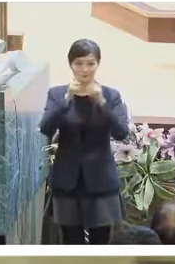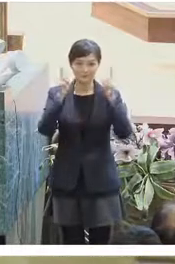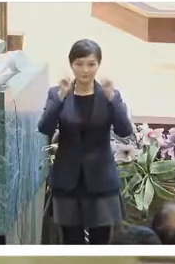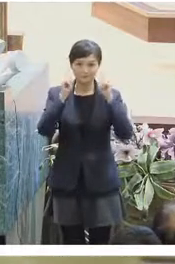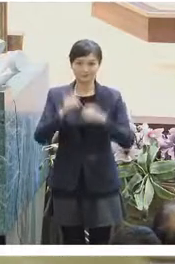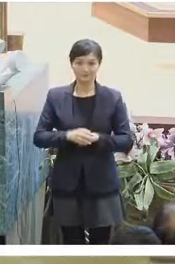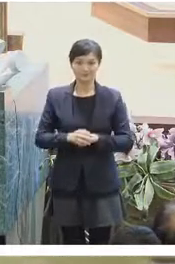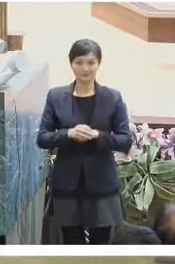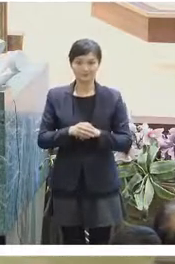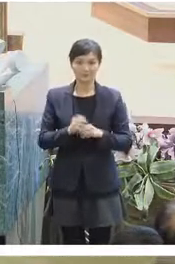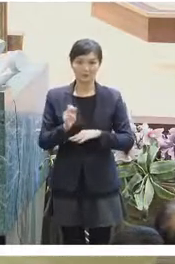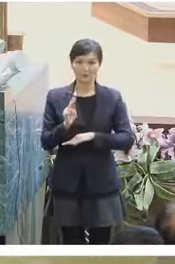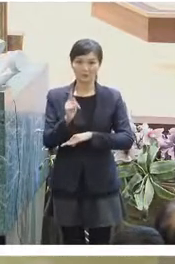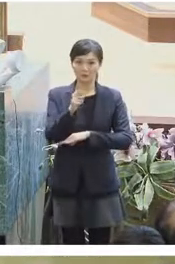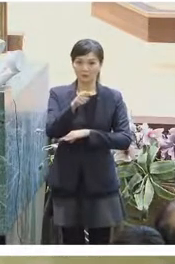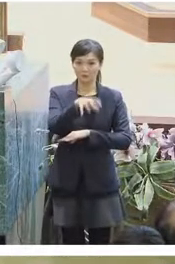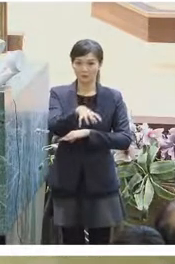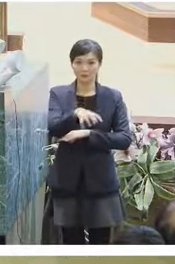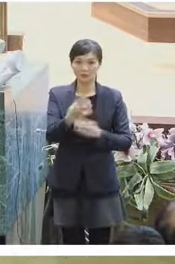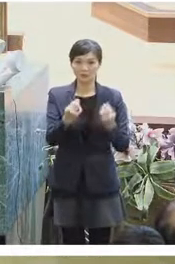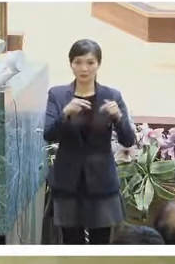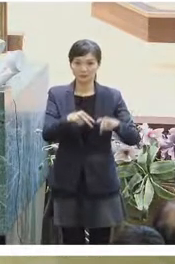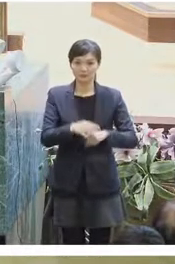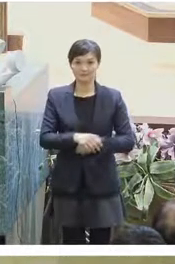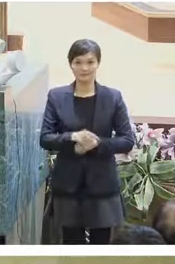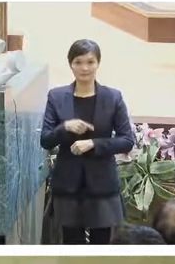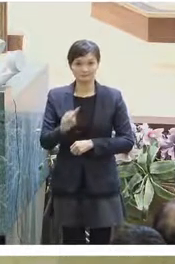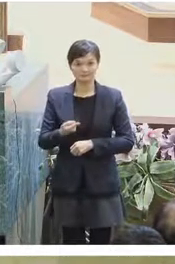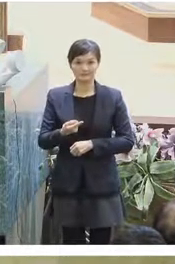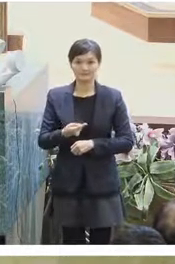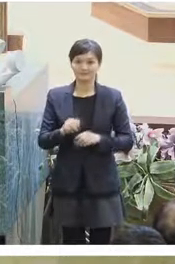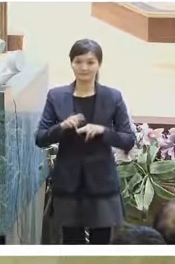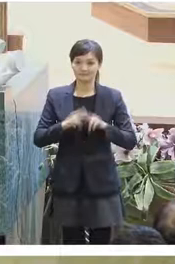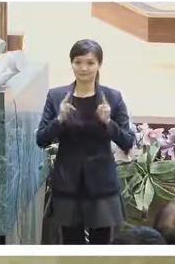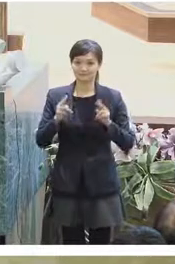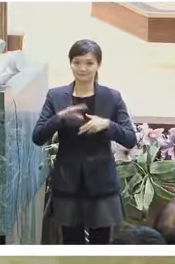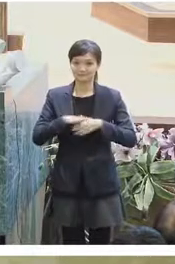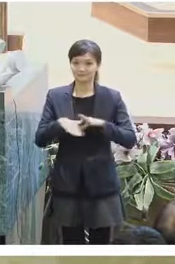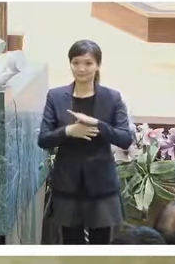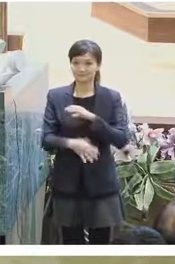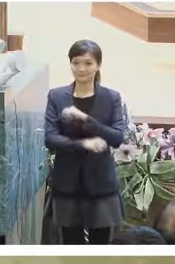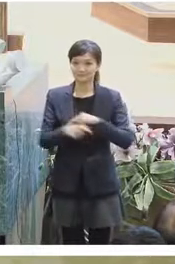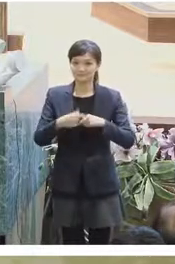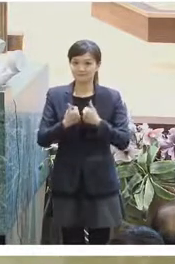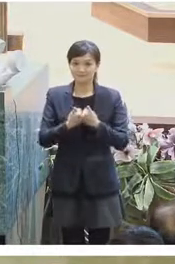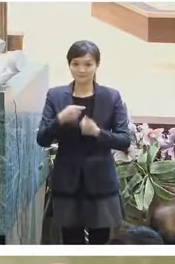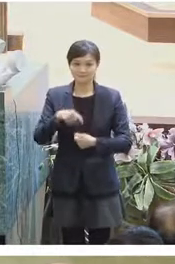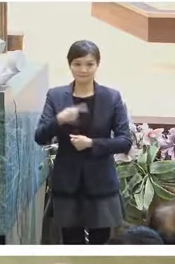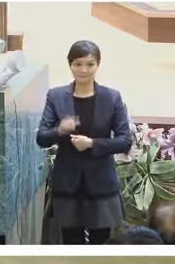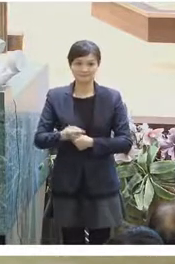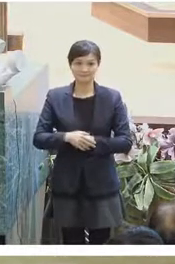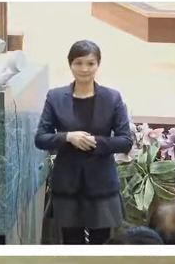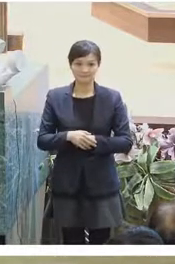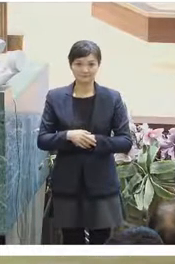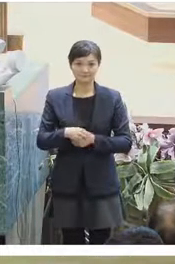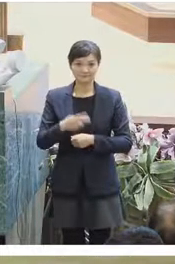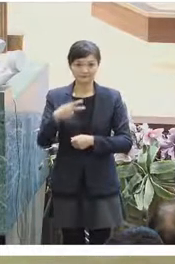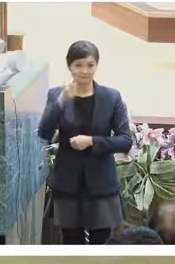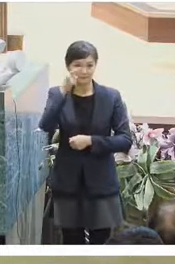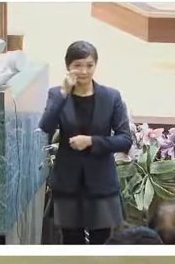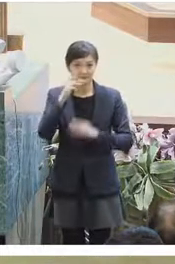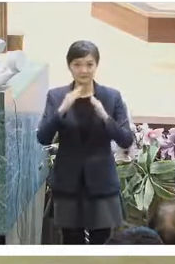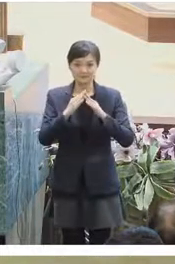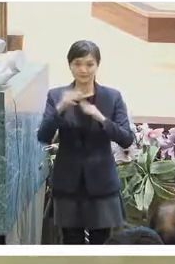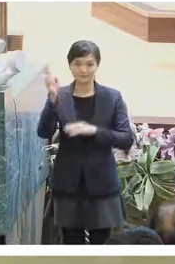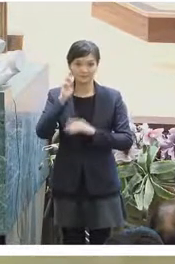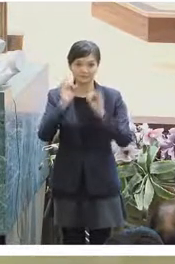偏乡数位、开放文化基金会、HackMD、拍戏少年，还有台南市生